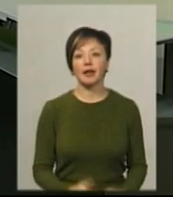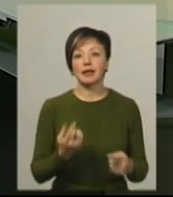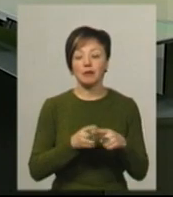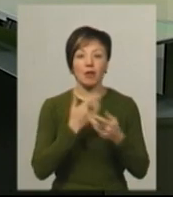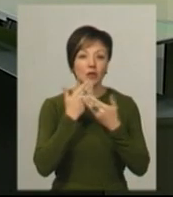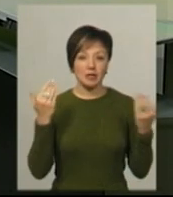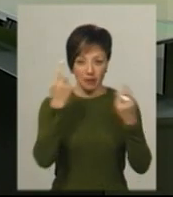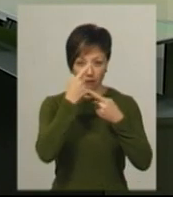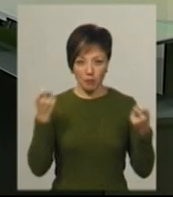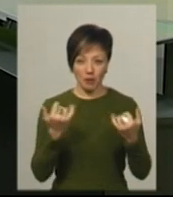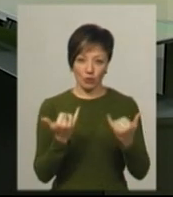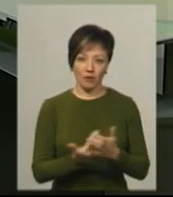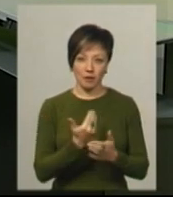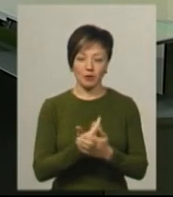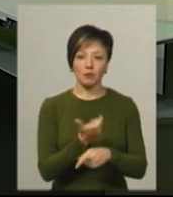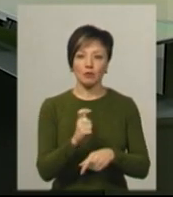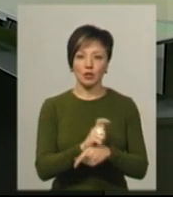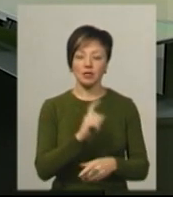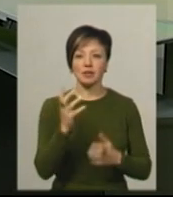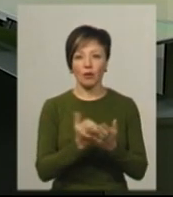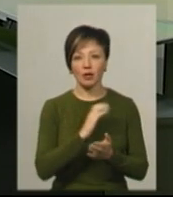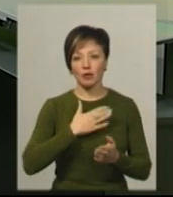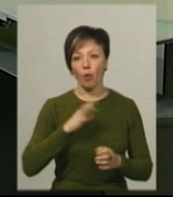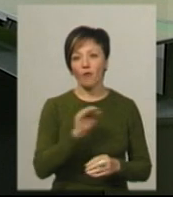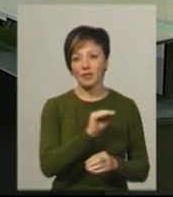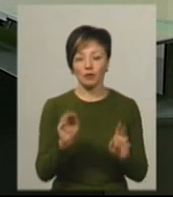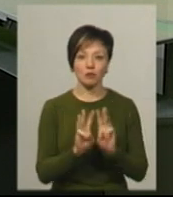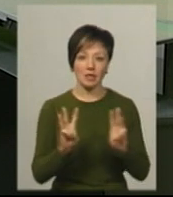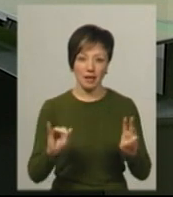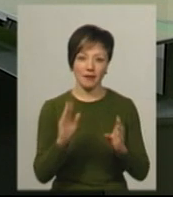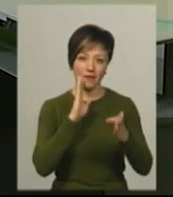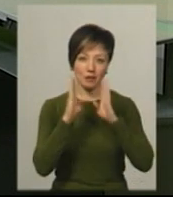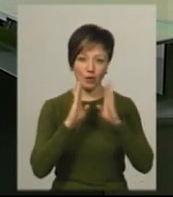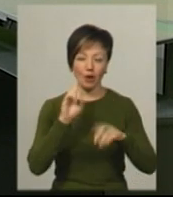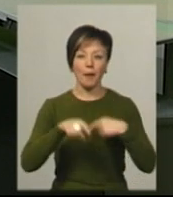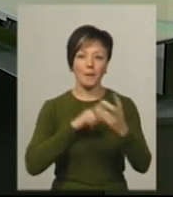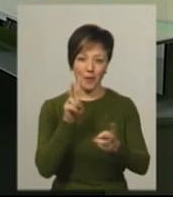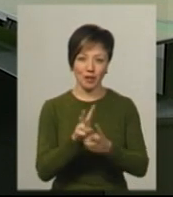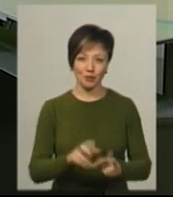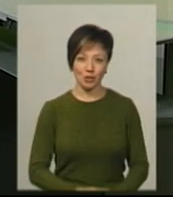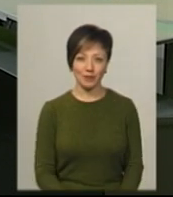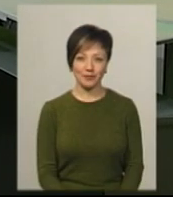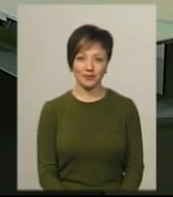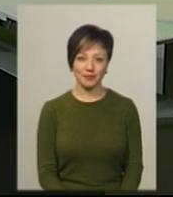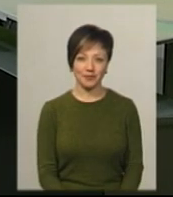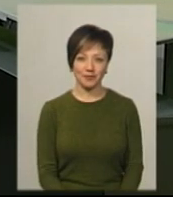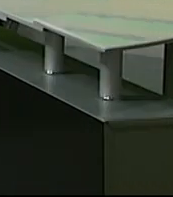була остання інформація цього випуску. Більше новин знаходьте на нашому офіційному сайті та на сторінці у Facebook. Побачимось!